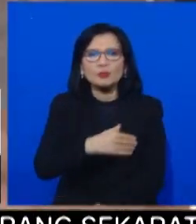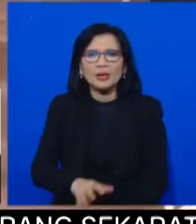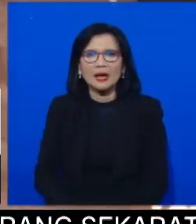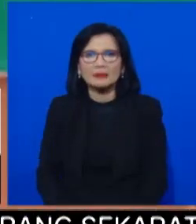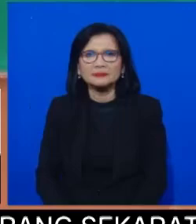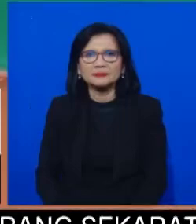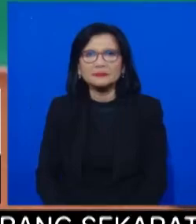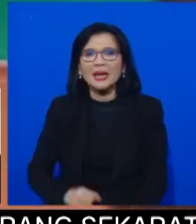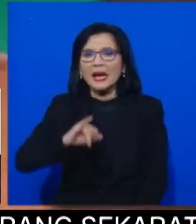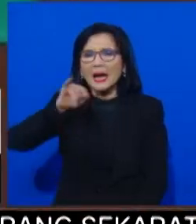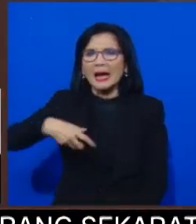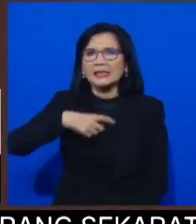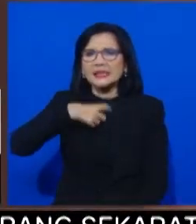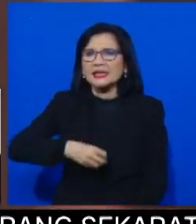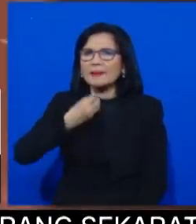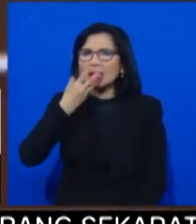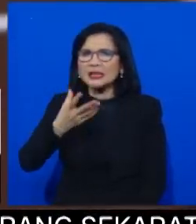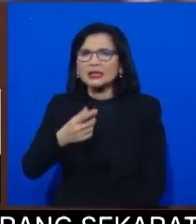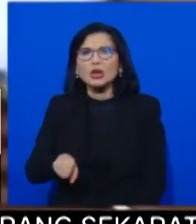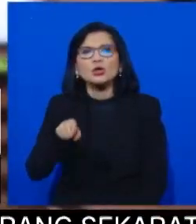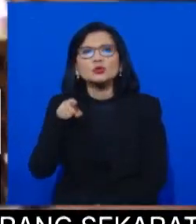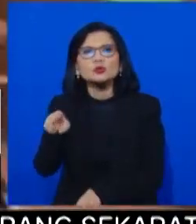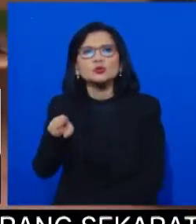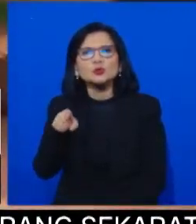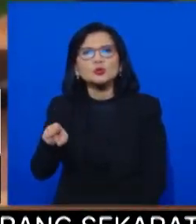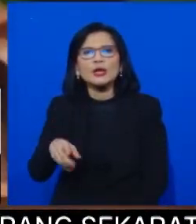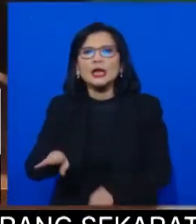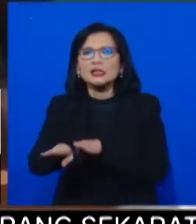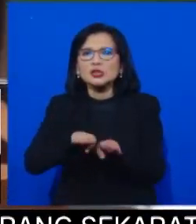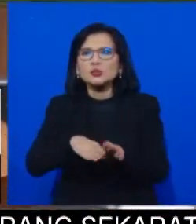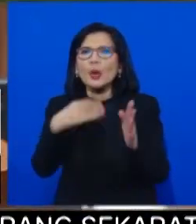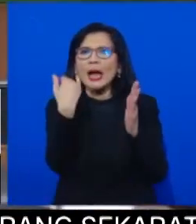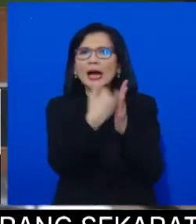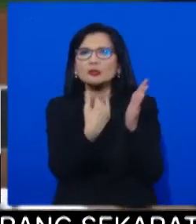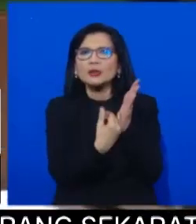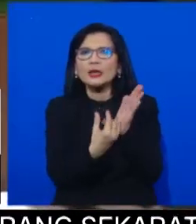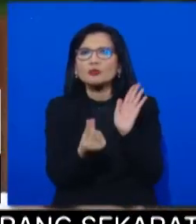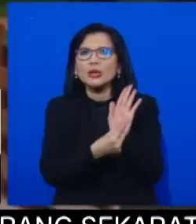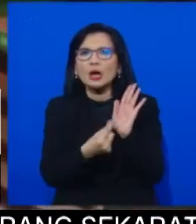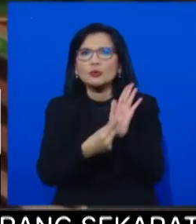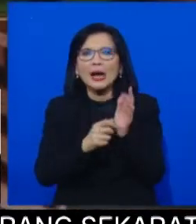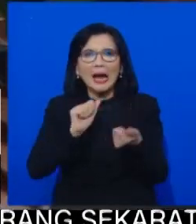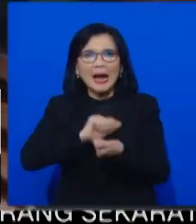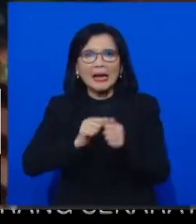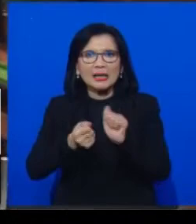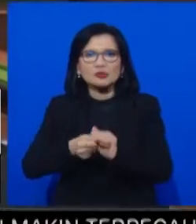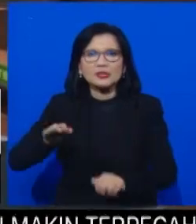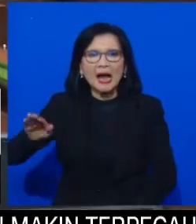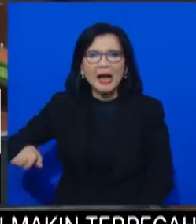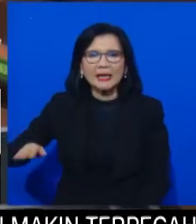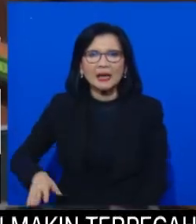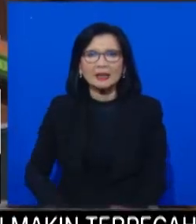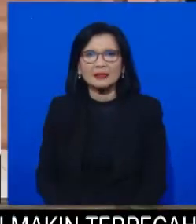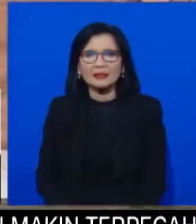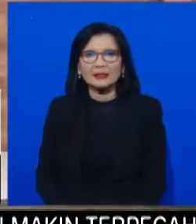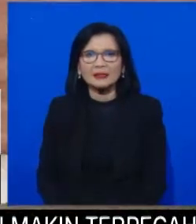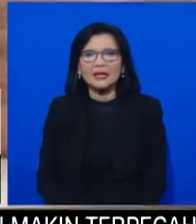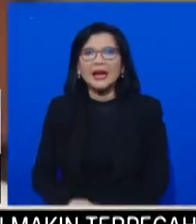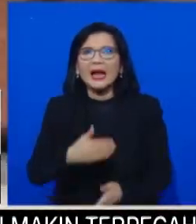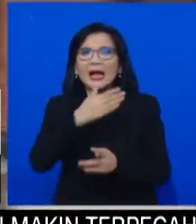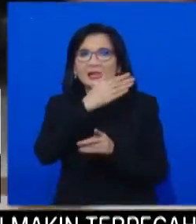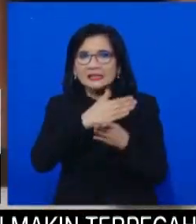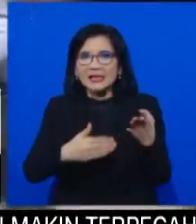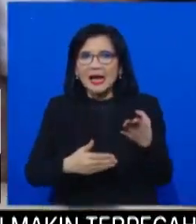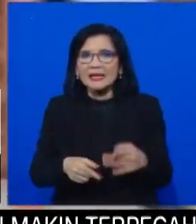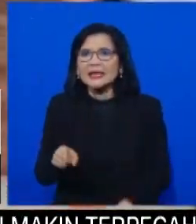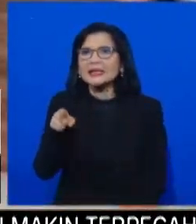jaksaan mengaku tuntutan sesuai peraturan undang-undang kasus anak yang berkonflik dengan hukum, yakni setengah dari tuntutan